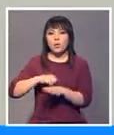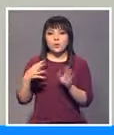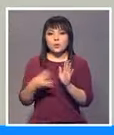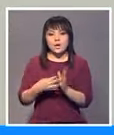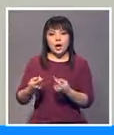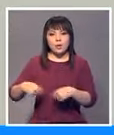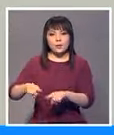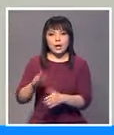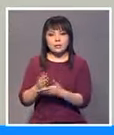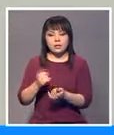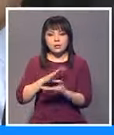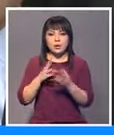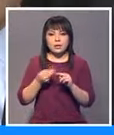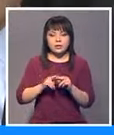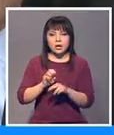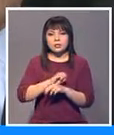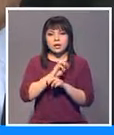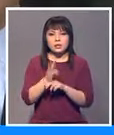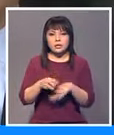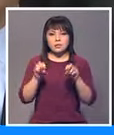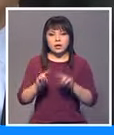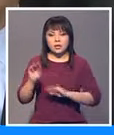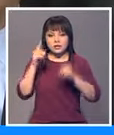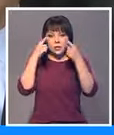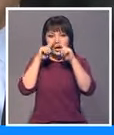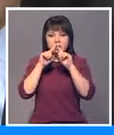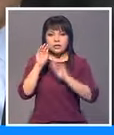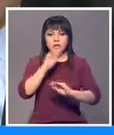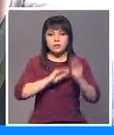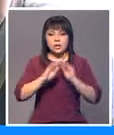толығымен материалдық-техникалық жағынан жарақталған.